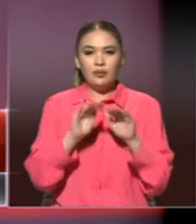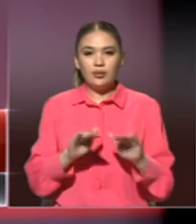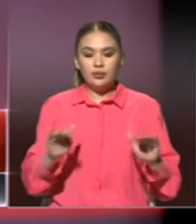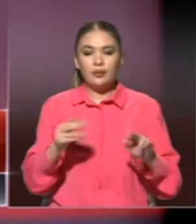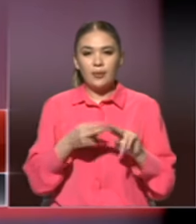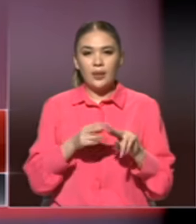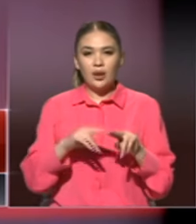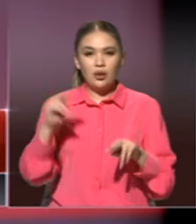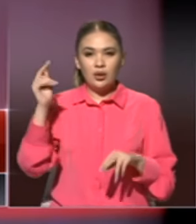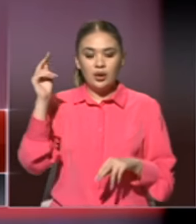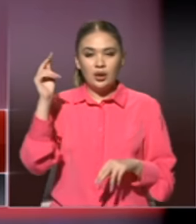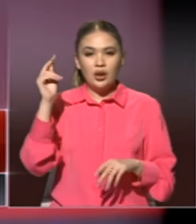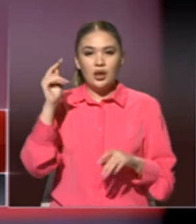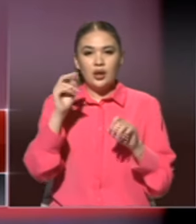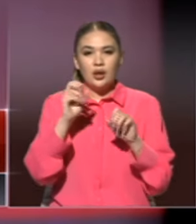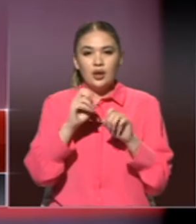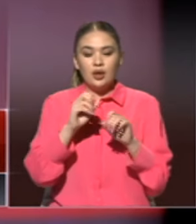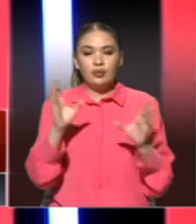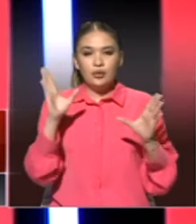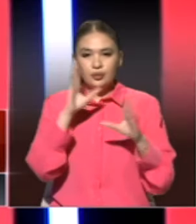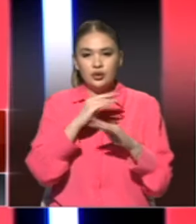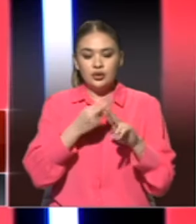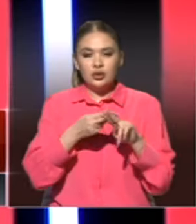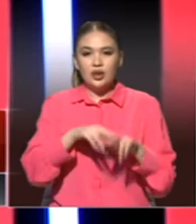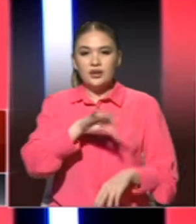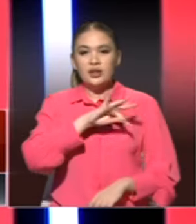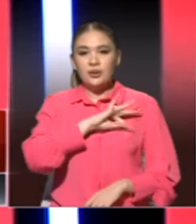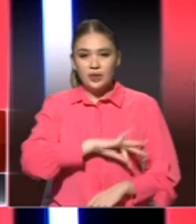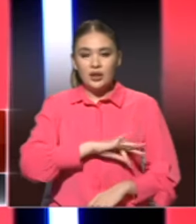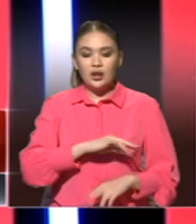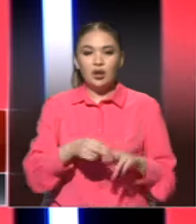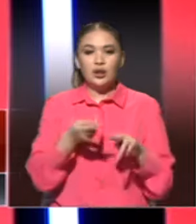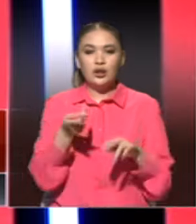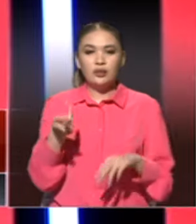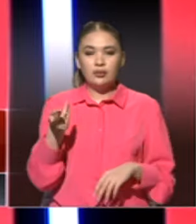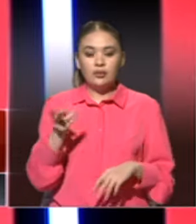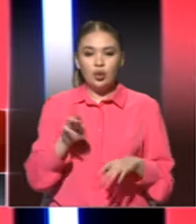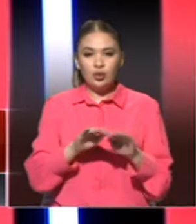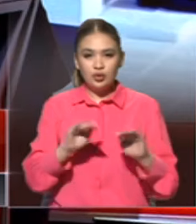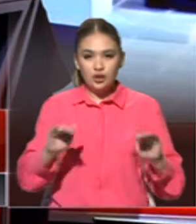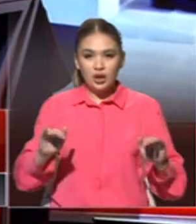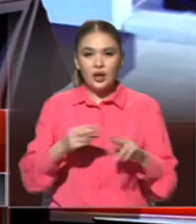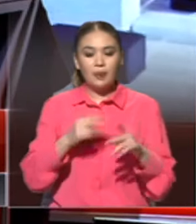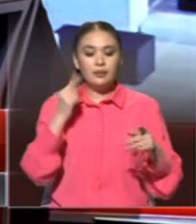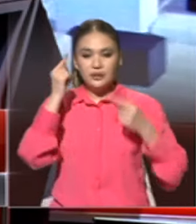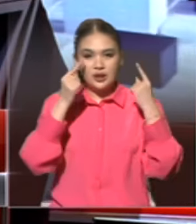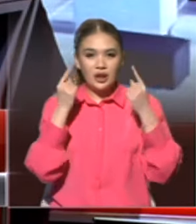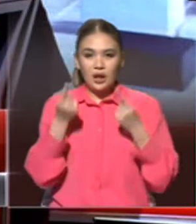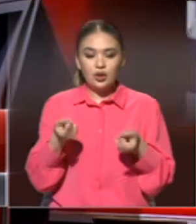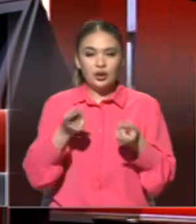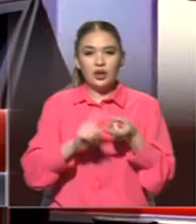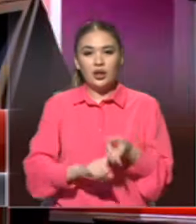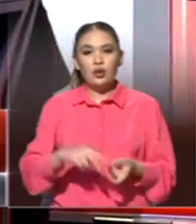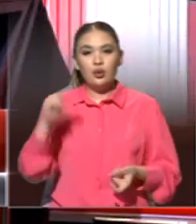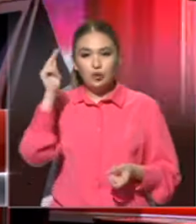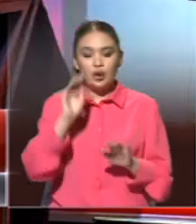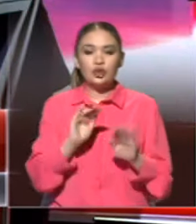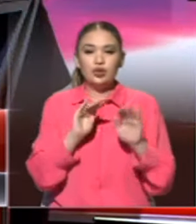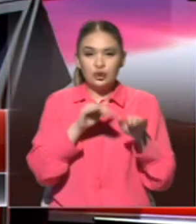кетті. Бұл мүмкіндіктің бір жаңа тиімділігі оқушылар үшін психологиялық тұрғыдан алып қараған кезеңде, мысалы оқуға түсер